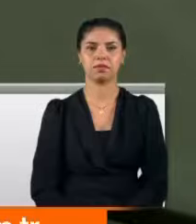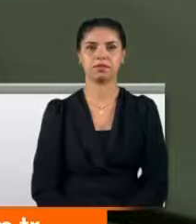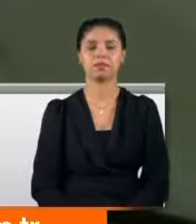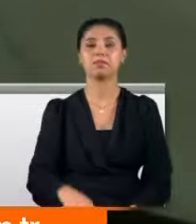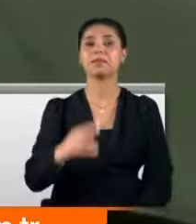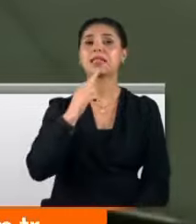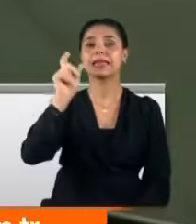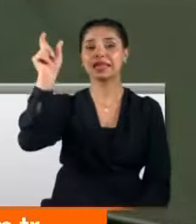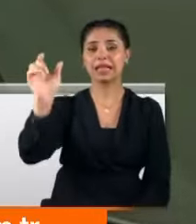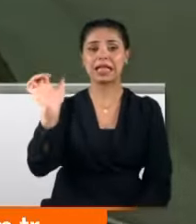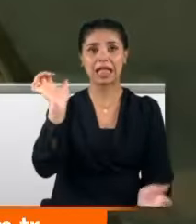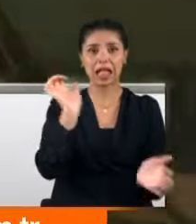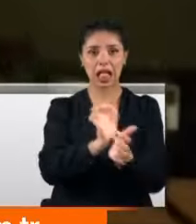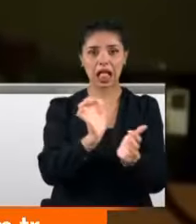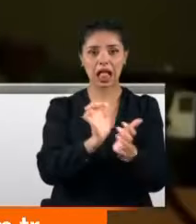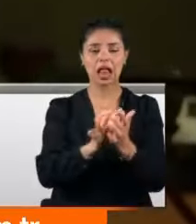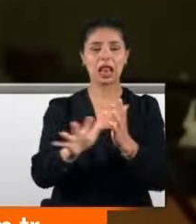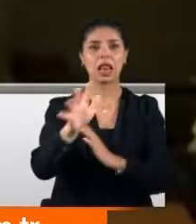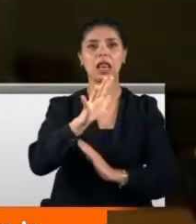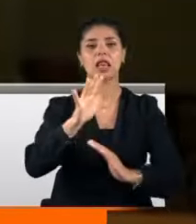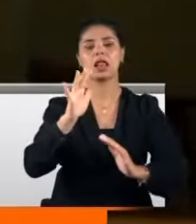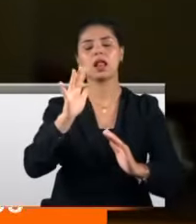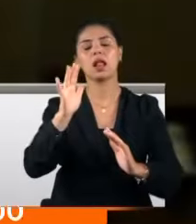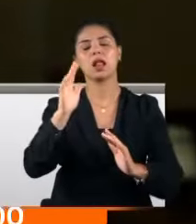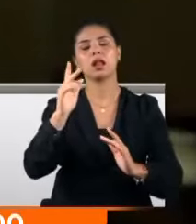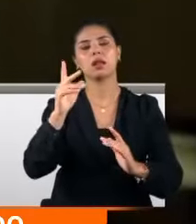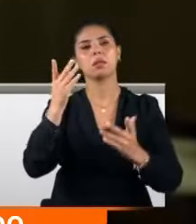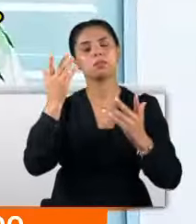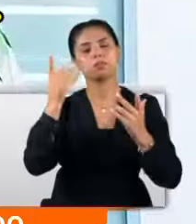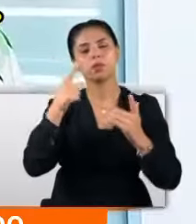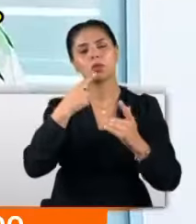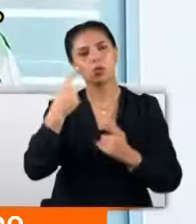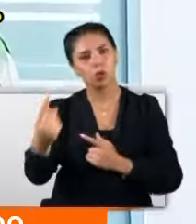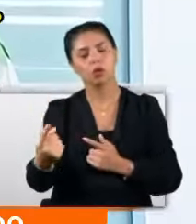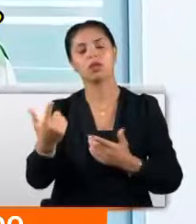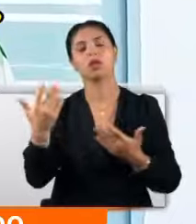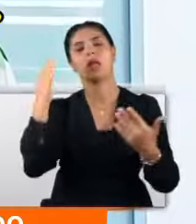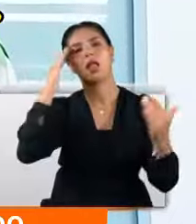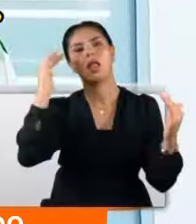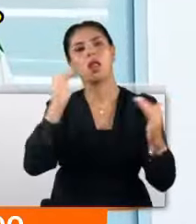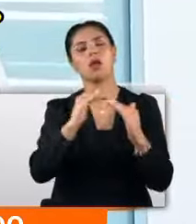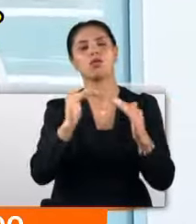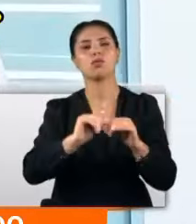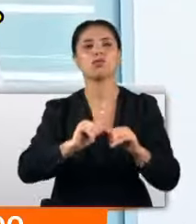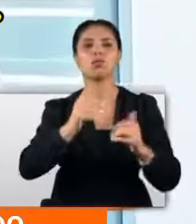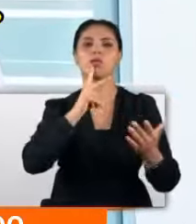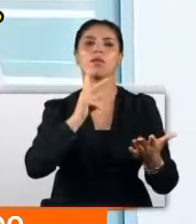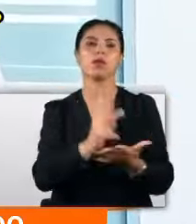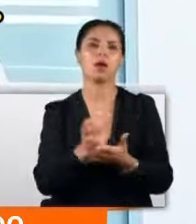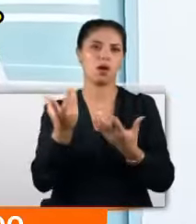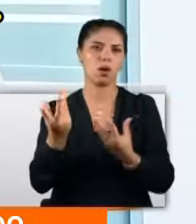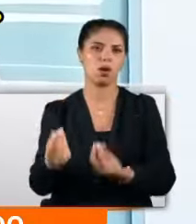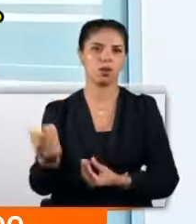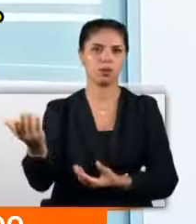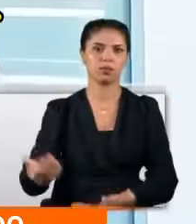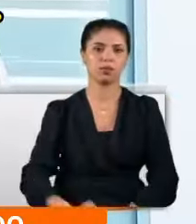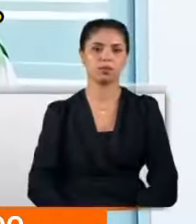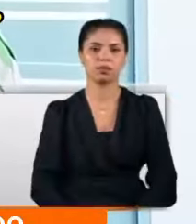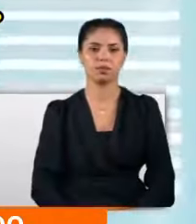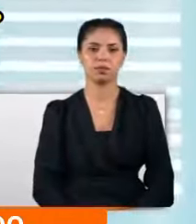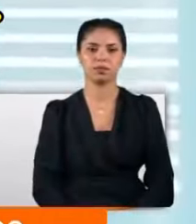Sakar aileler de araya girince anlaşmalı boşanmayı kabul etti. 15 yıllık evlilik ve iki çocukla ilgili yani şaka gibi